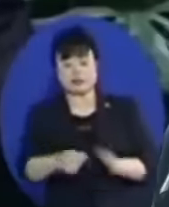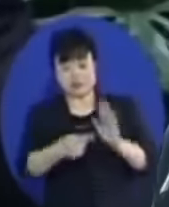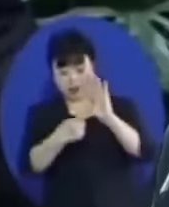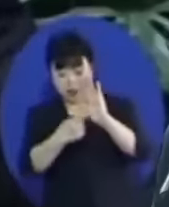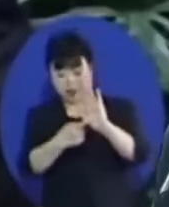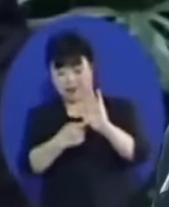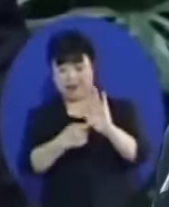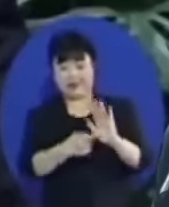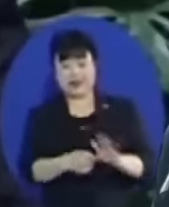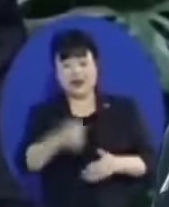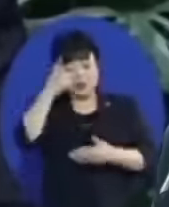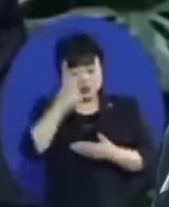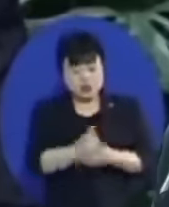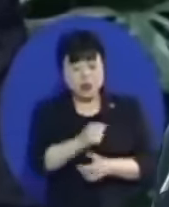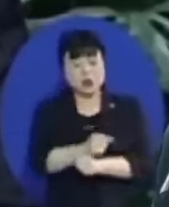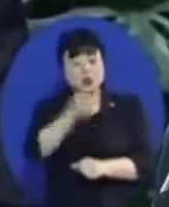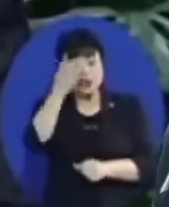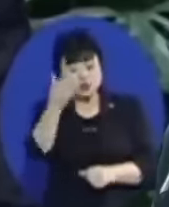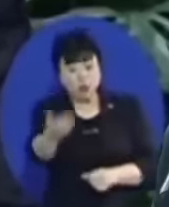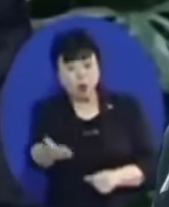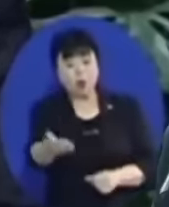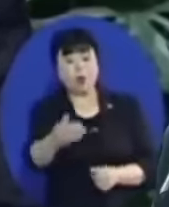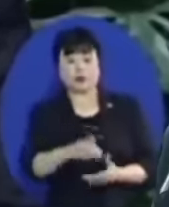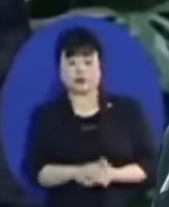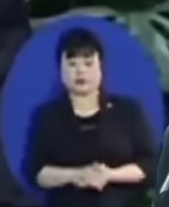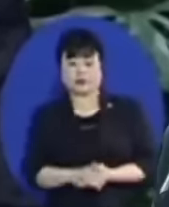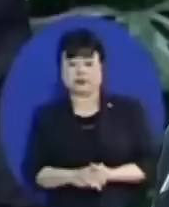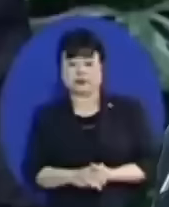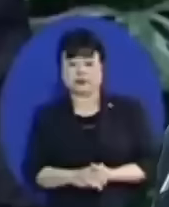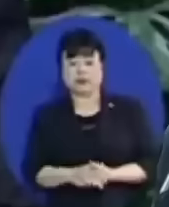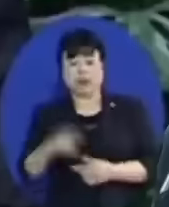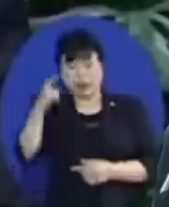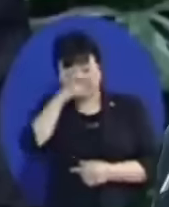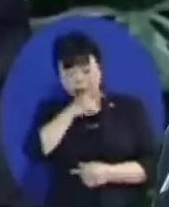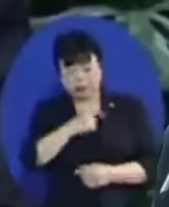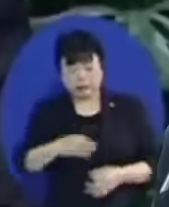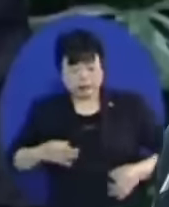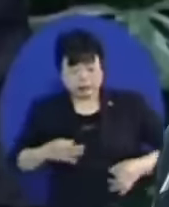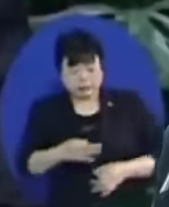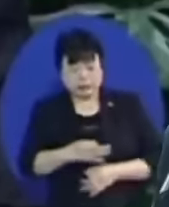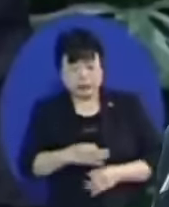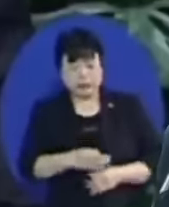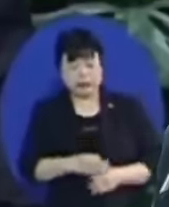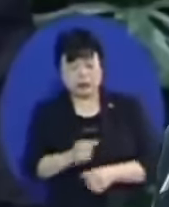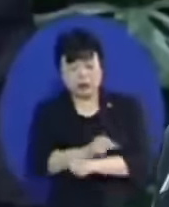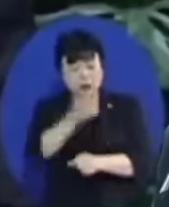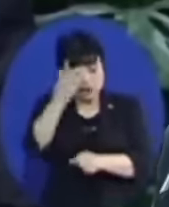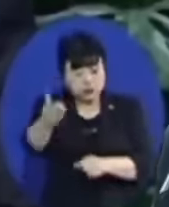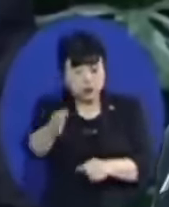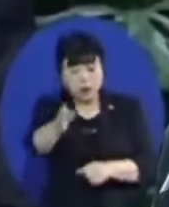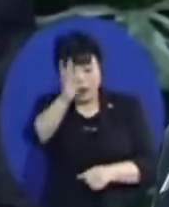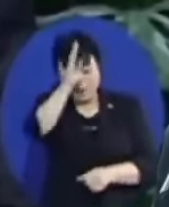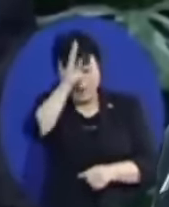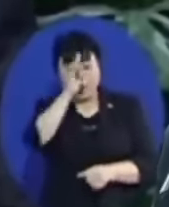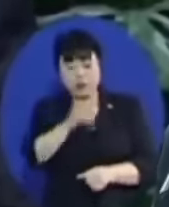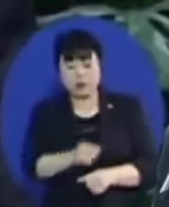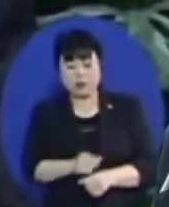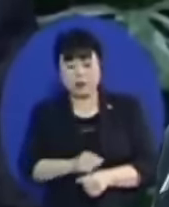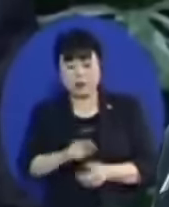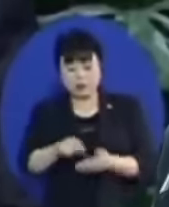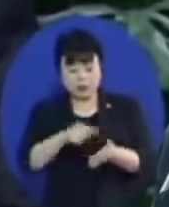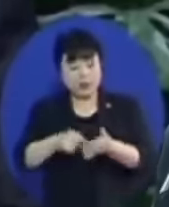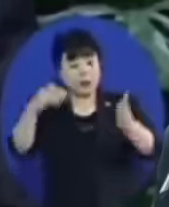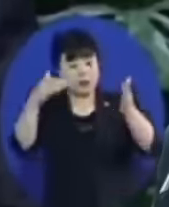것입니다. 죄를 용서했지요. 추악하고 불의한 것을 용서했지요. 질병을